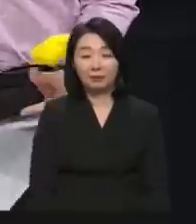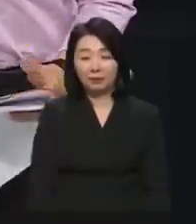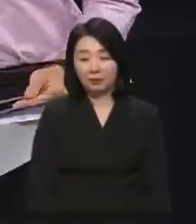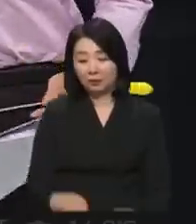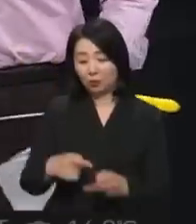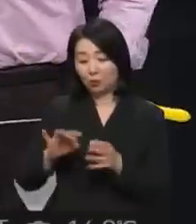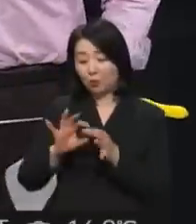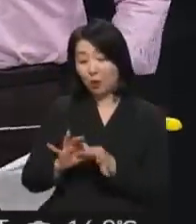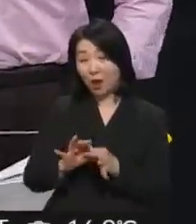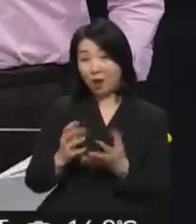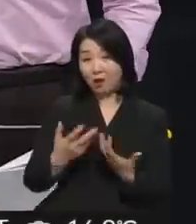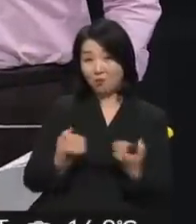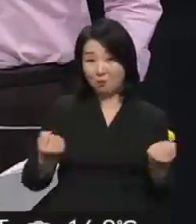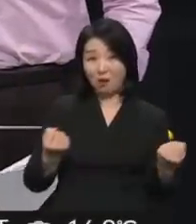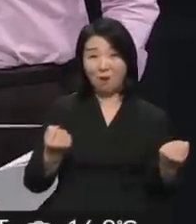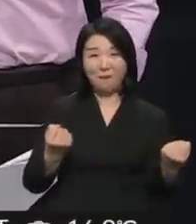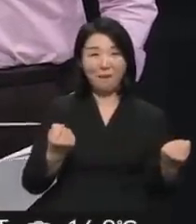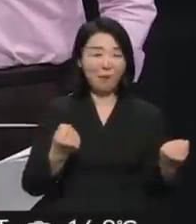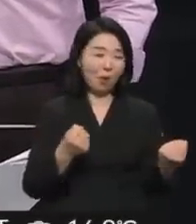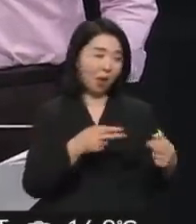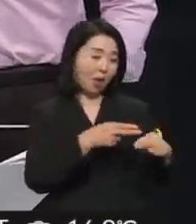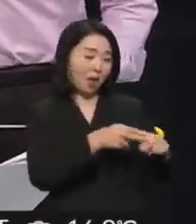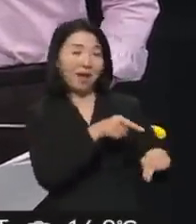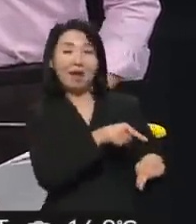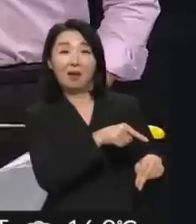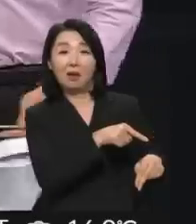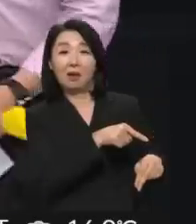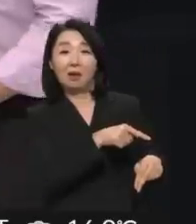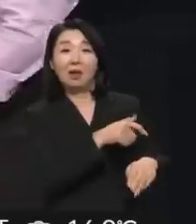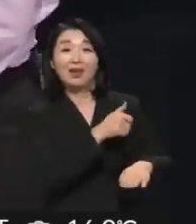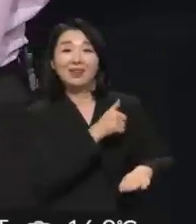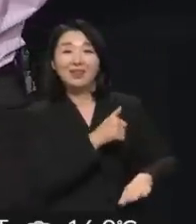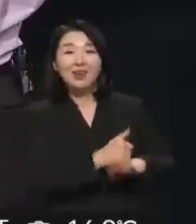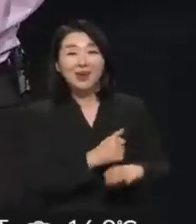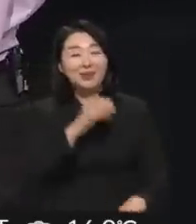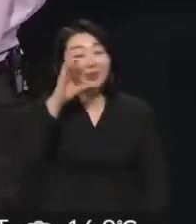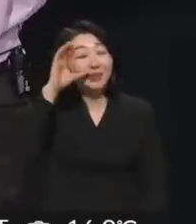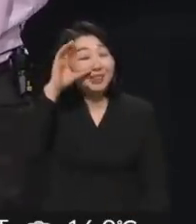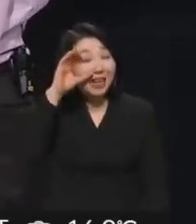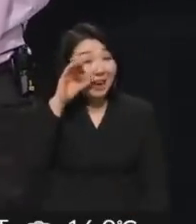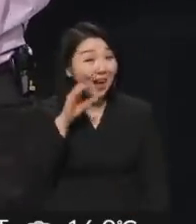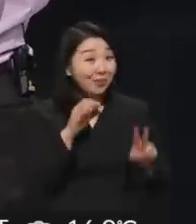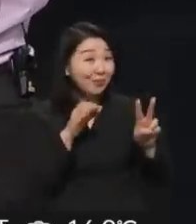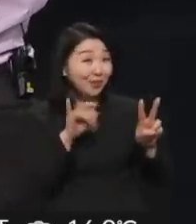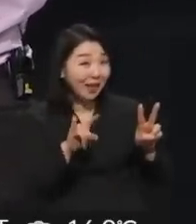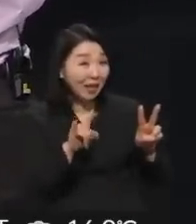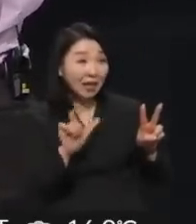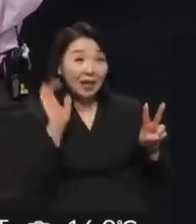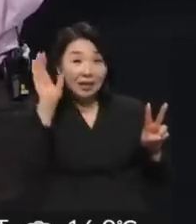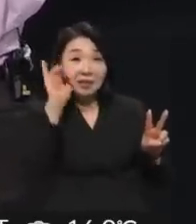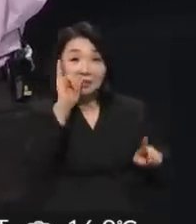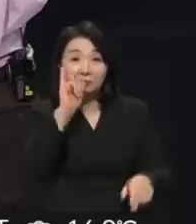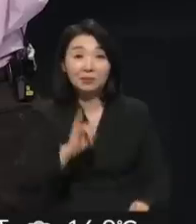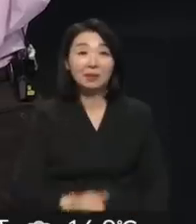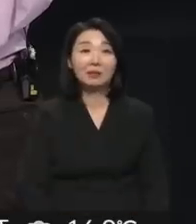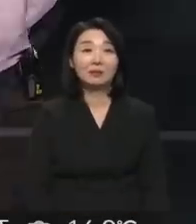윤핵관들과 구별되는 이 독보적 지위라는 점을 내세우기 위해 이 계란 두 개를 강조했다는 겁니다.